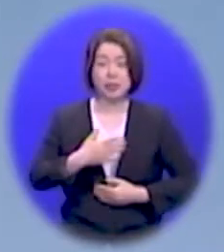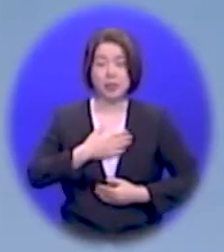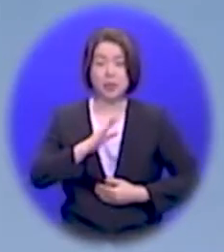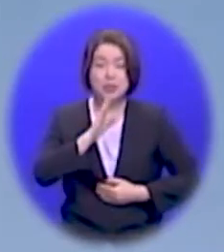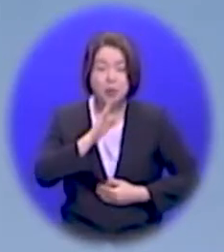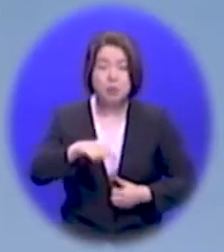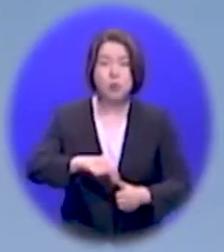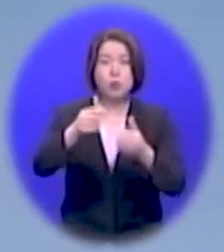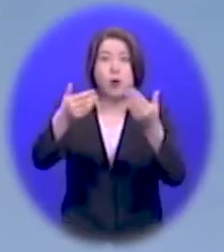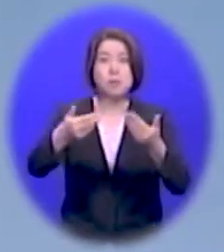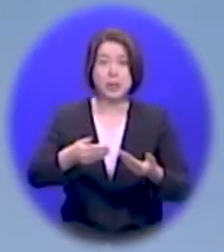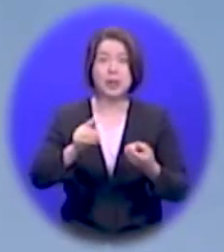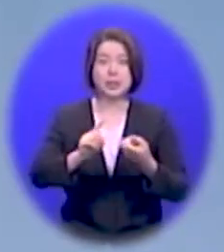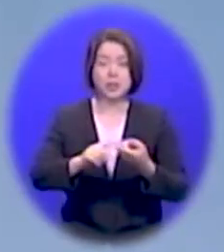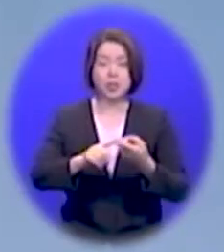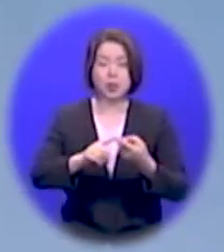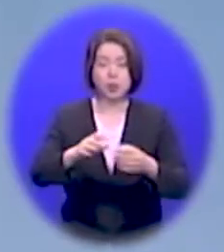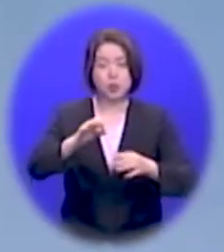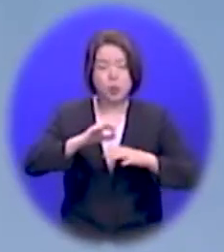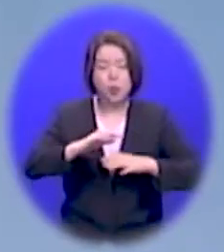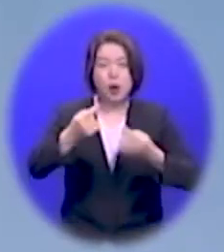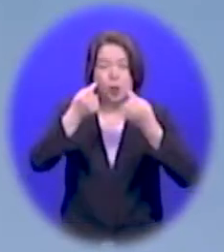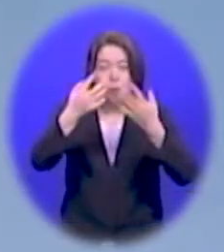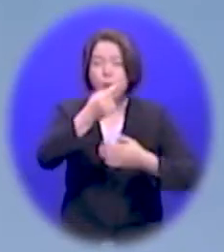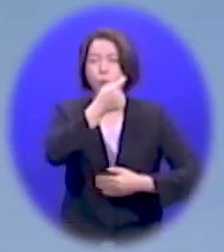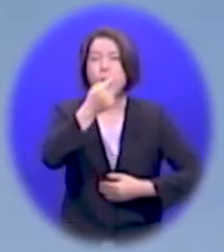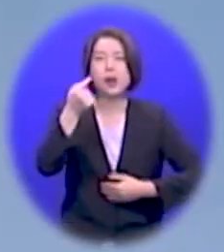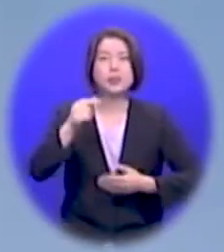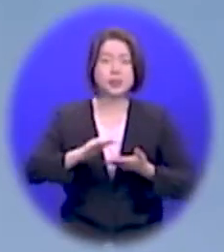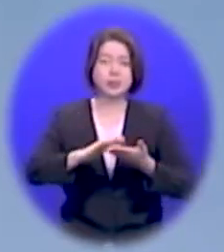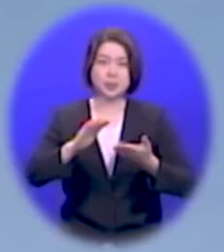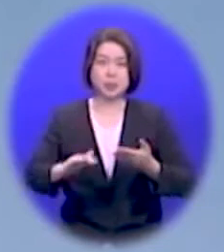받았다고 하는 놀라운 확정 인 것입니다